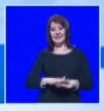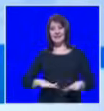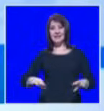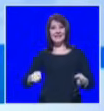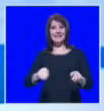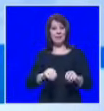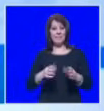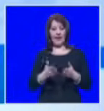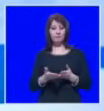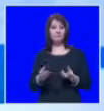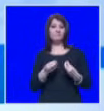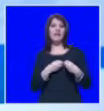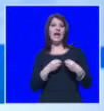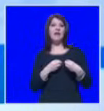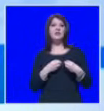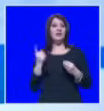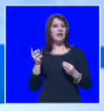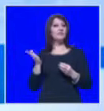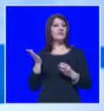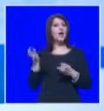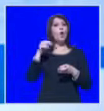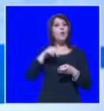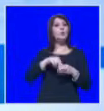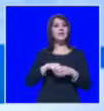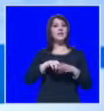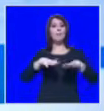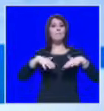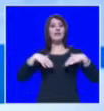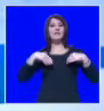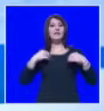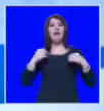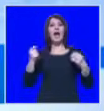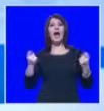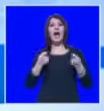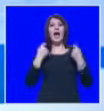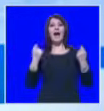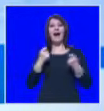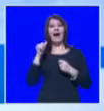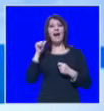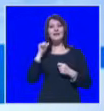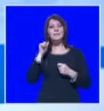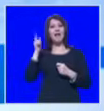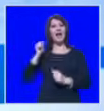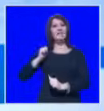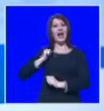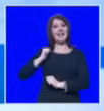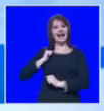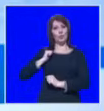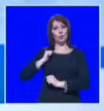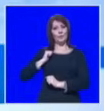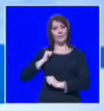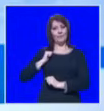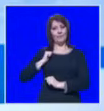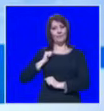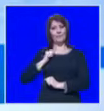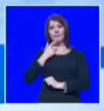политически терен, кажете, вие участвахте в парламентарната асамблея на НАТО. Точно така. Сега.